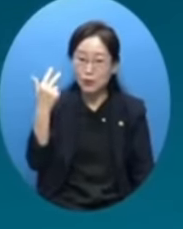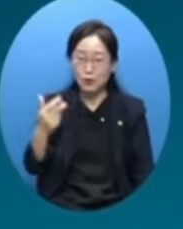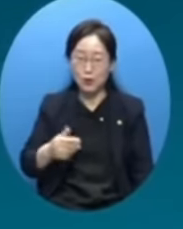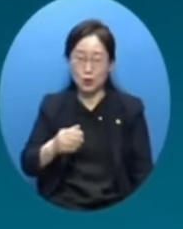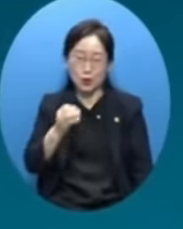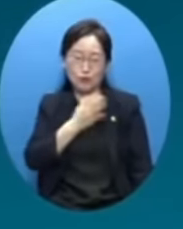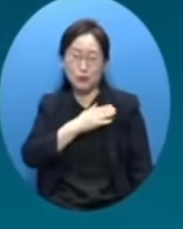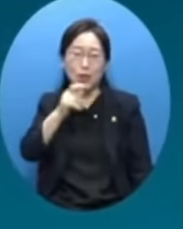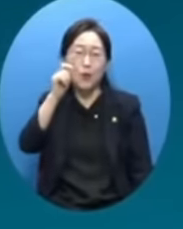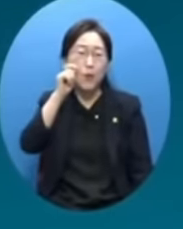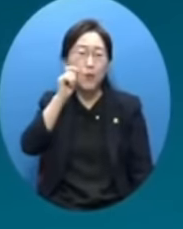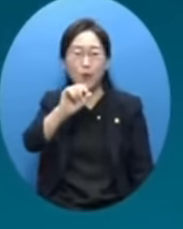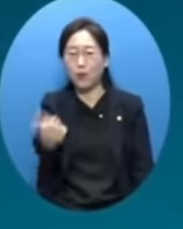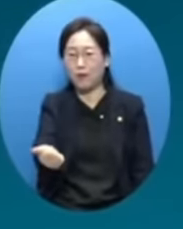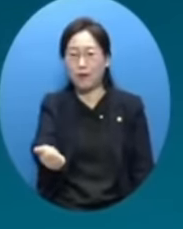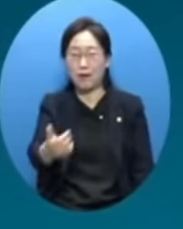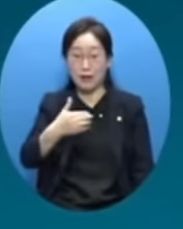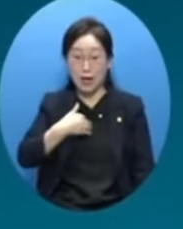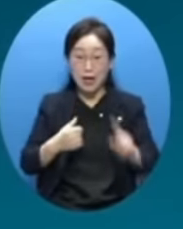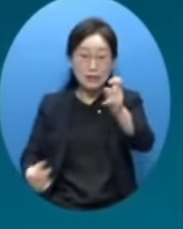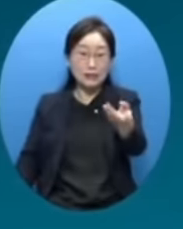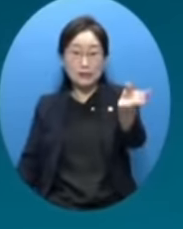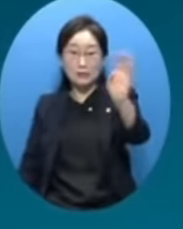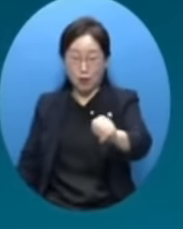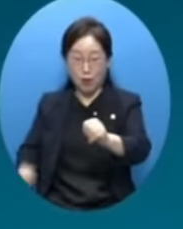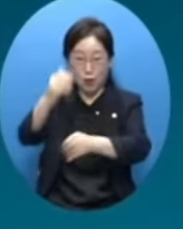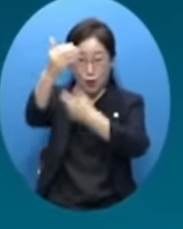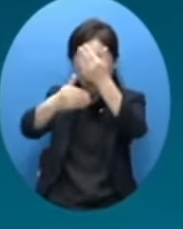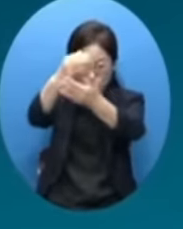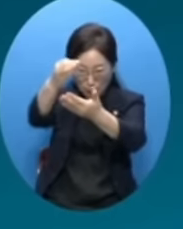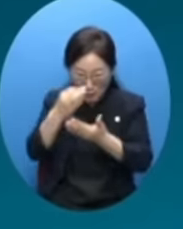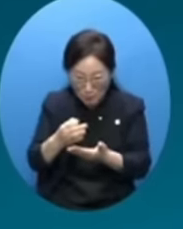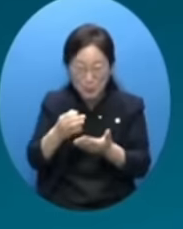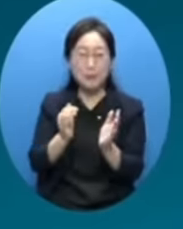고문이 돌아가시면서 내게 10억을 유산으로 남겨주셨어.